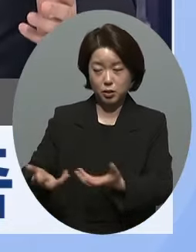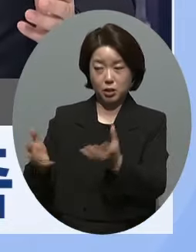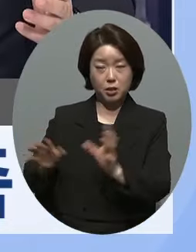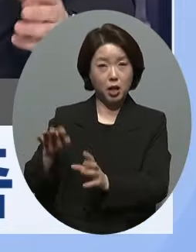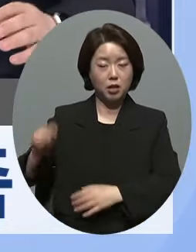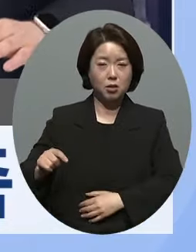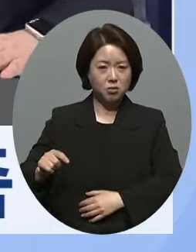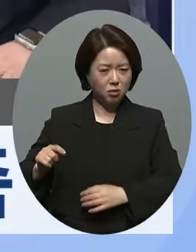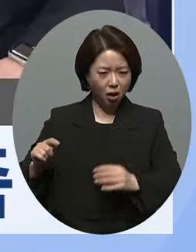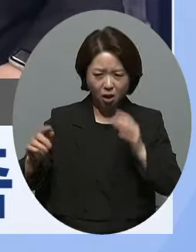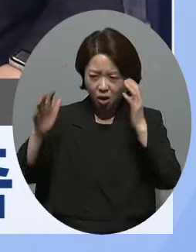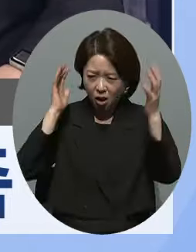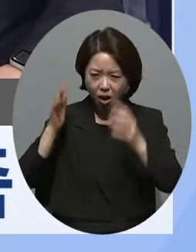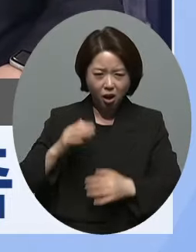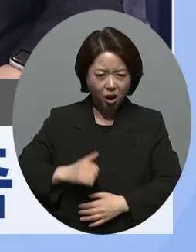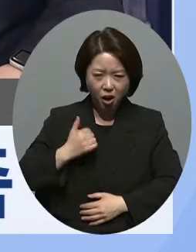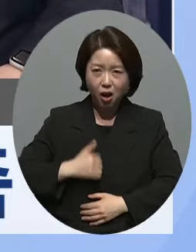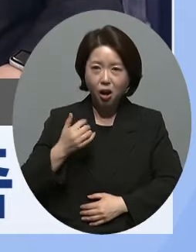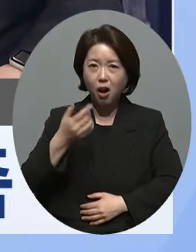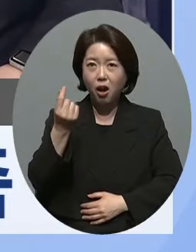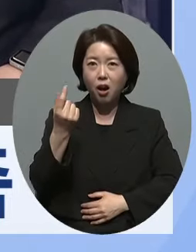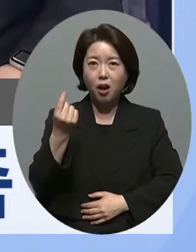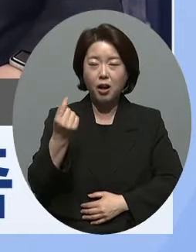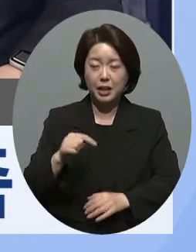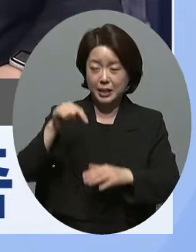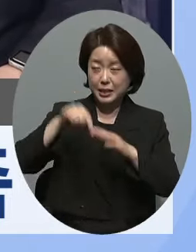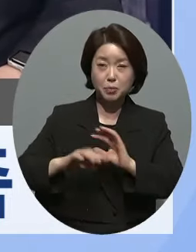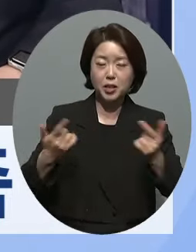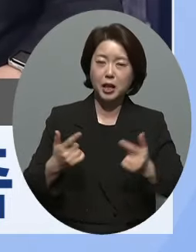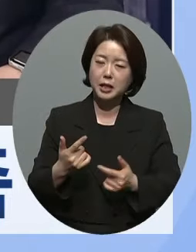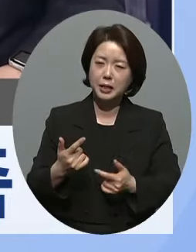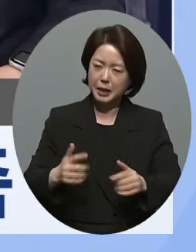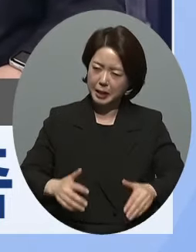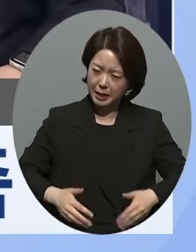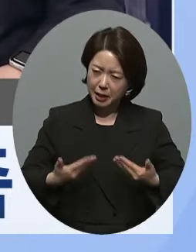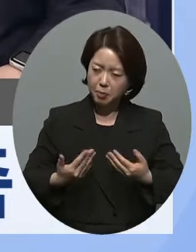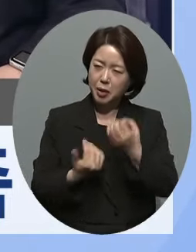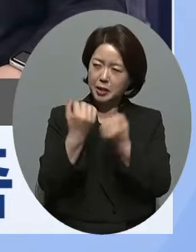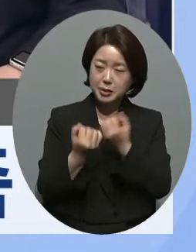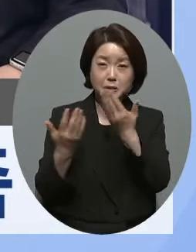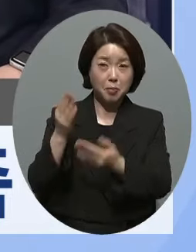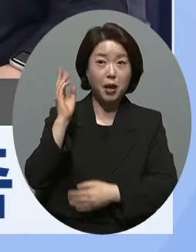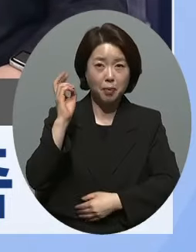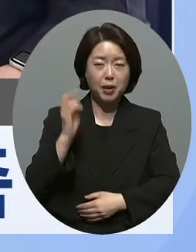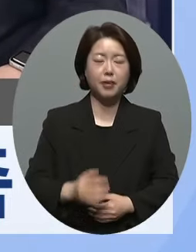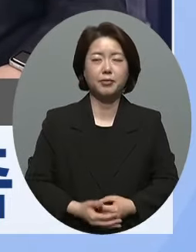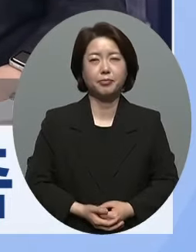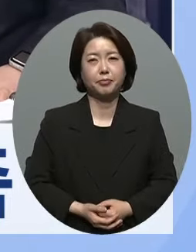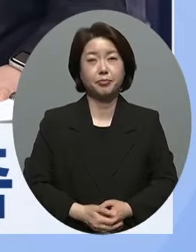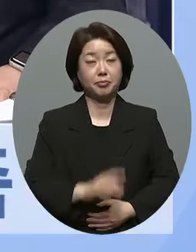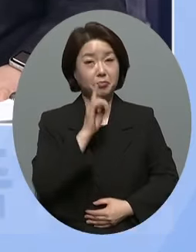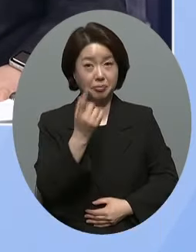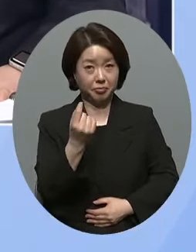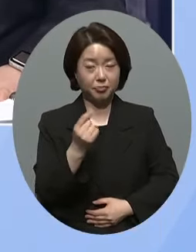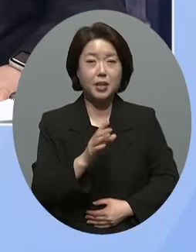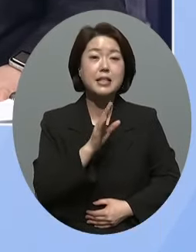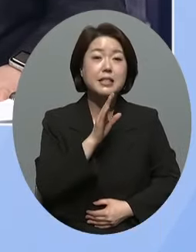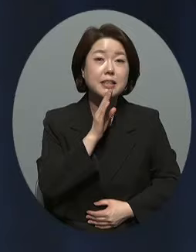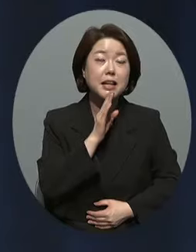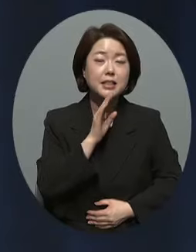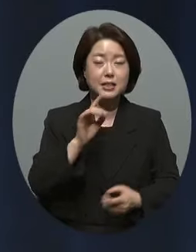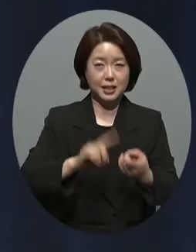혼란 하기 때문에 어쨌든 깊진 않지만 어느 정도의 해명은 있으실 것으로 예상해 봅니다 알겠습니다 지금 말씀하신 것처럼 이제 사실 관계 확인에